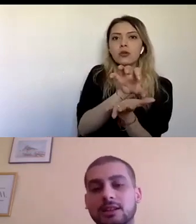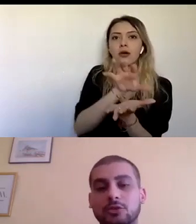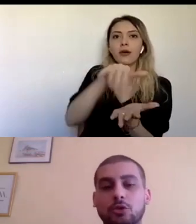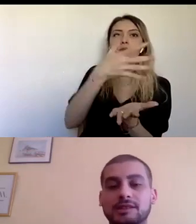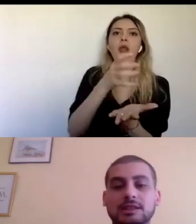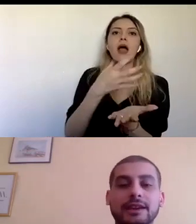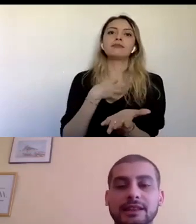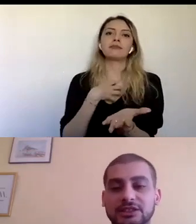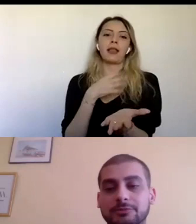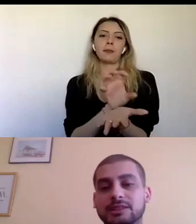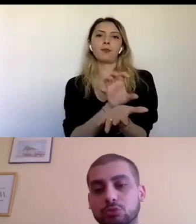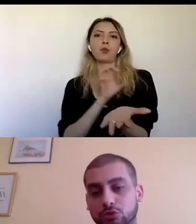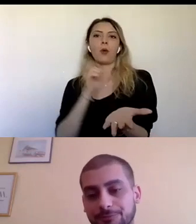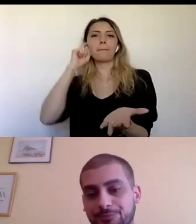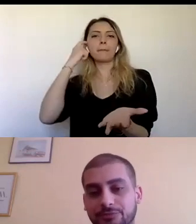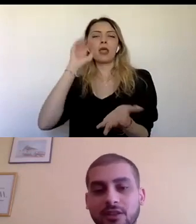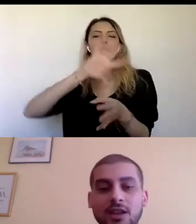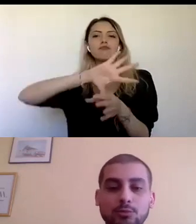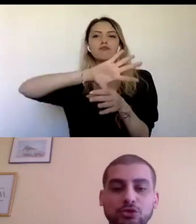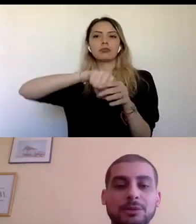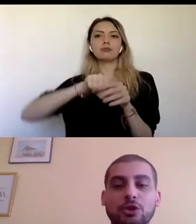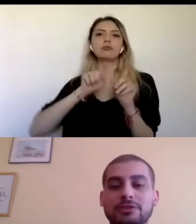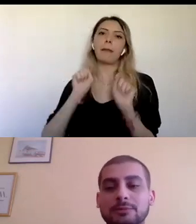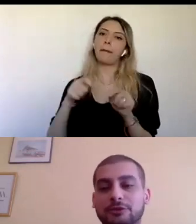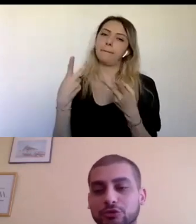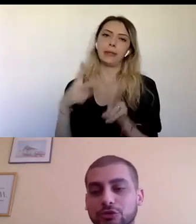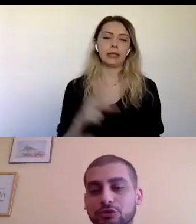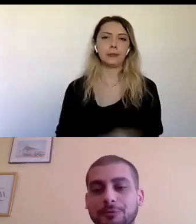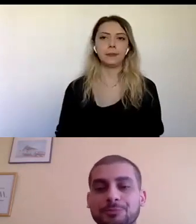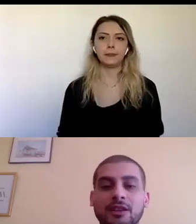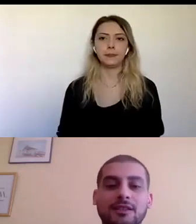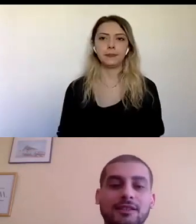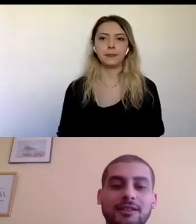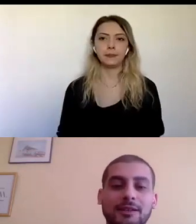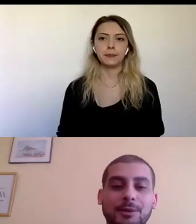programlarla o bilgisayarı ele geçirebilmesi mümkün. Bunun gibi yöntemler söz konusu.